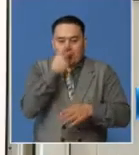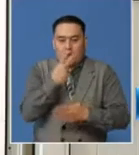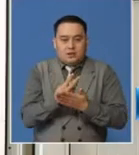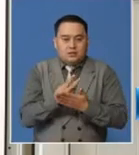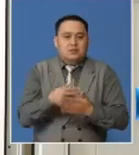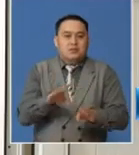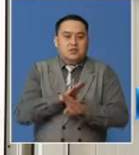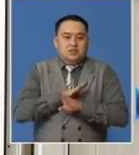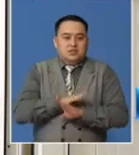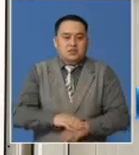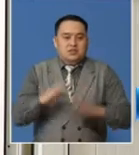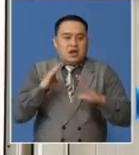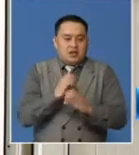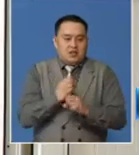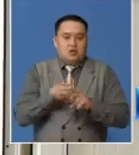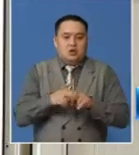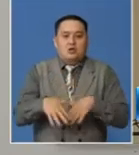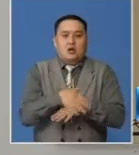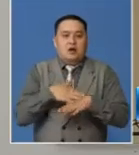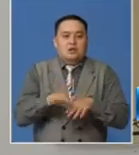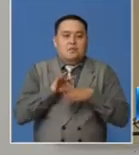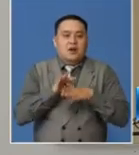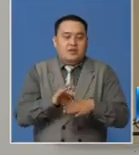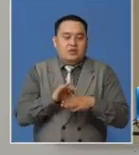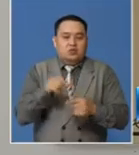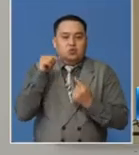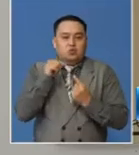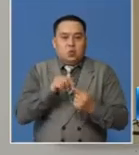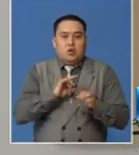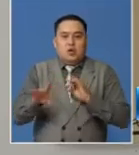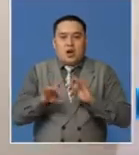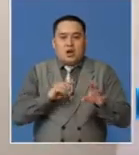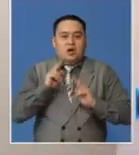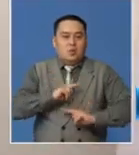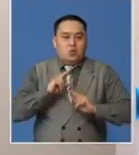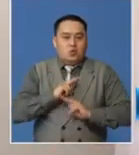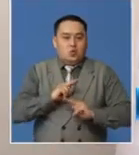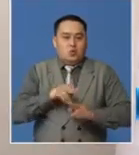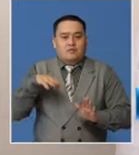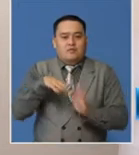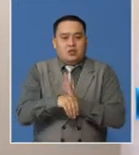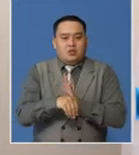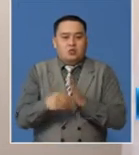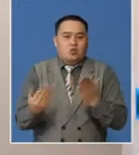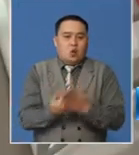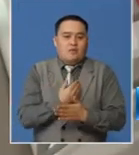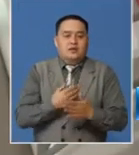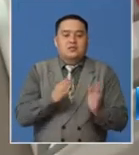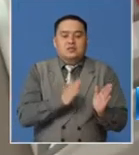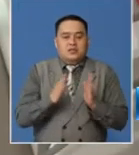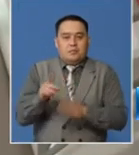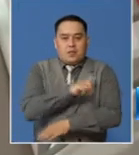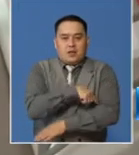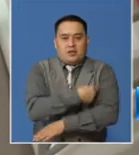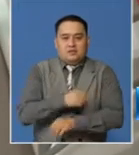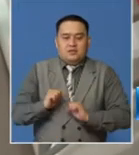показателей смертности. Среди населения необходимо проводить четкую разъяснительную работу по внедрению новой системы